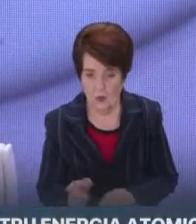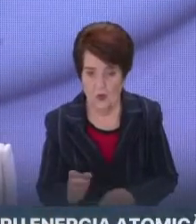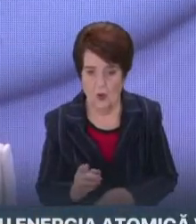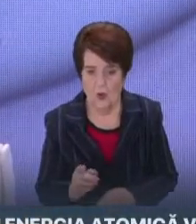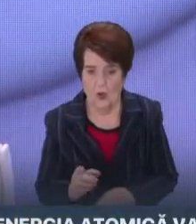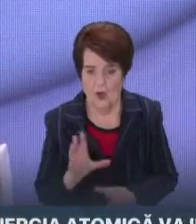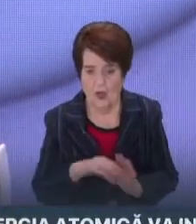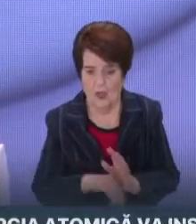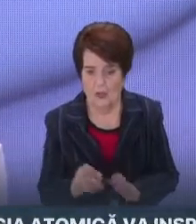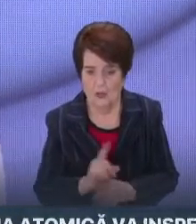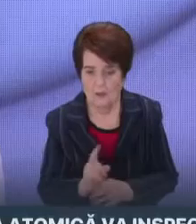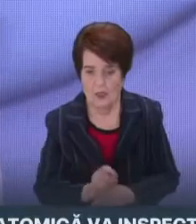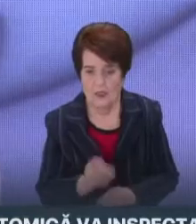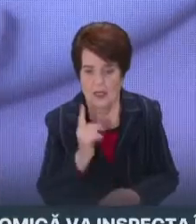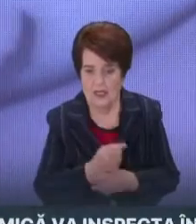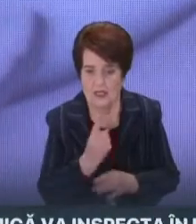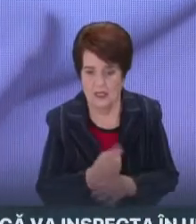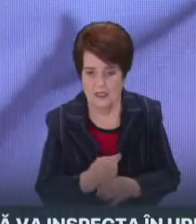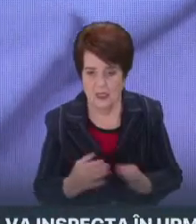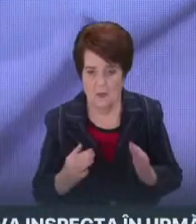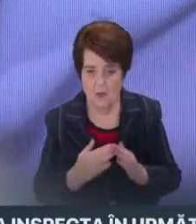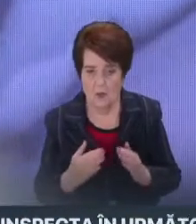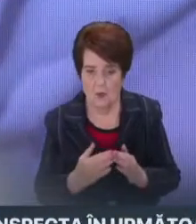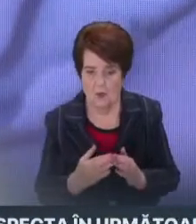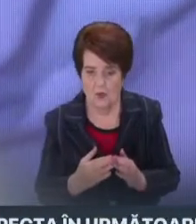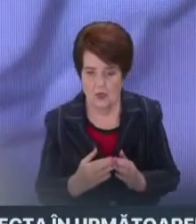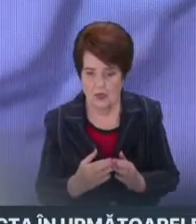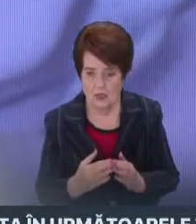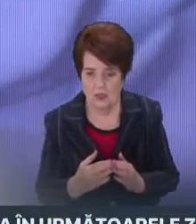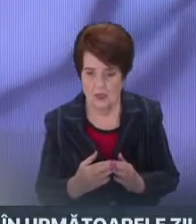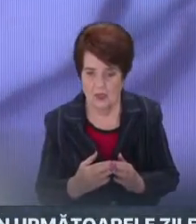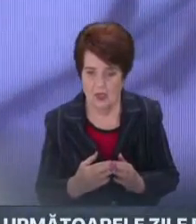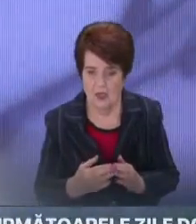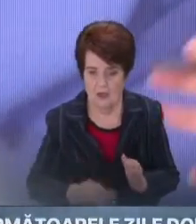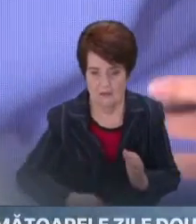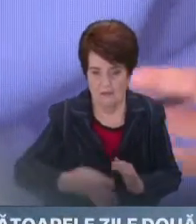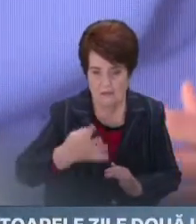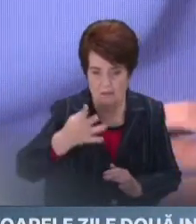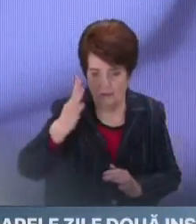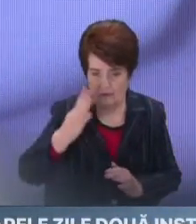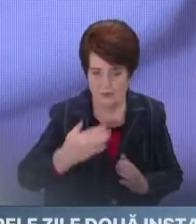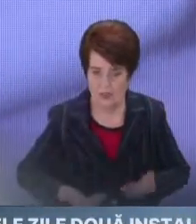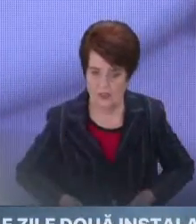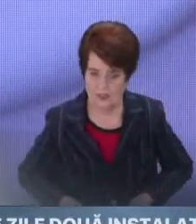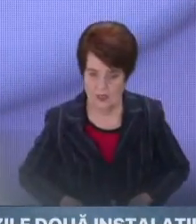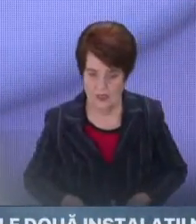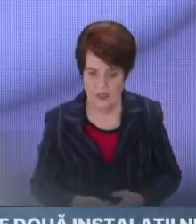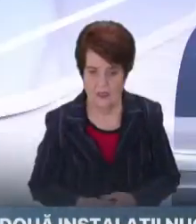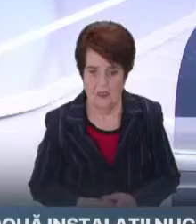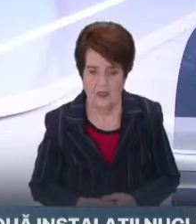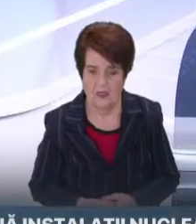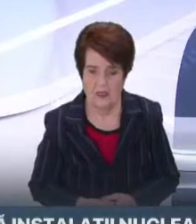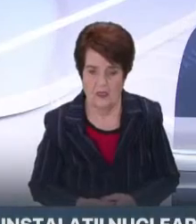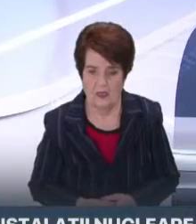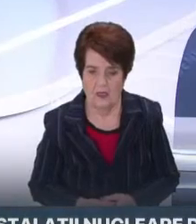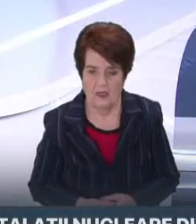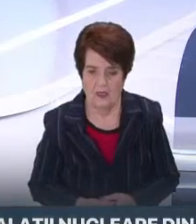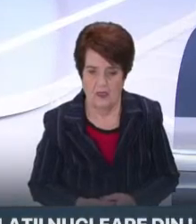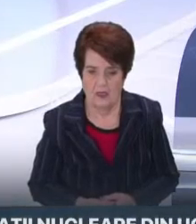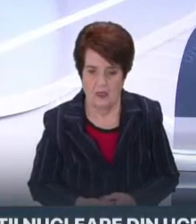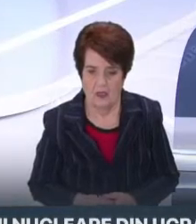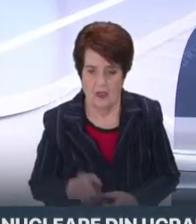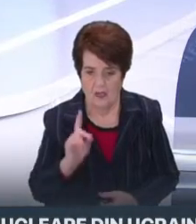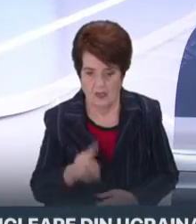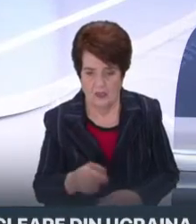utilizarea buteliilor în blocurile locative. Dar în sate acest